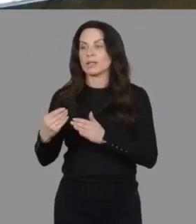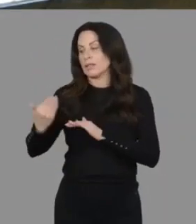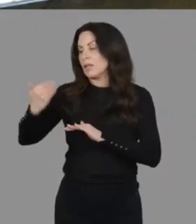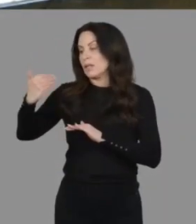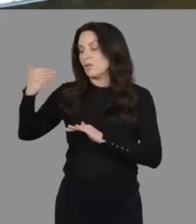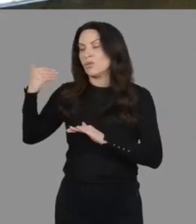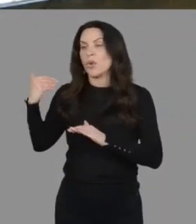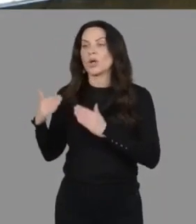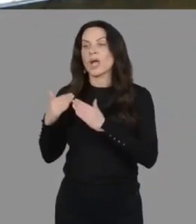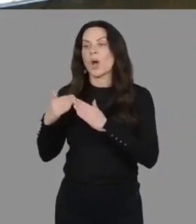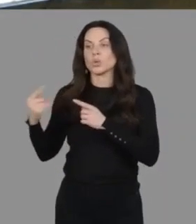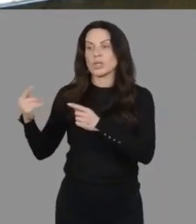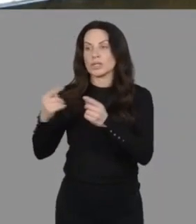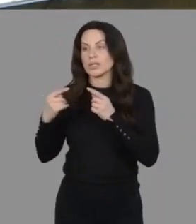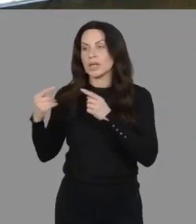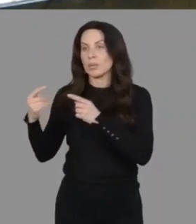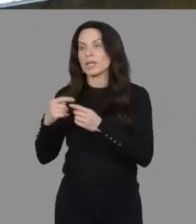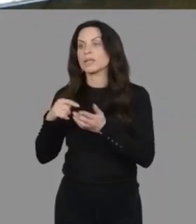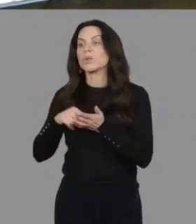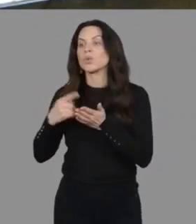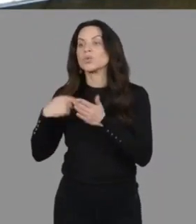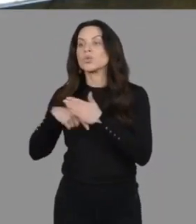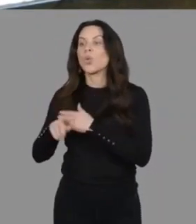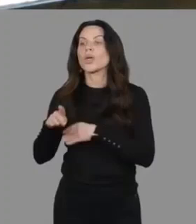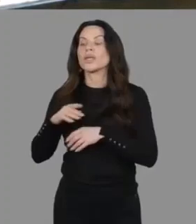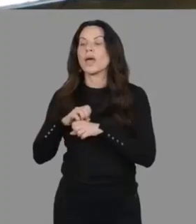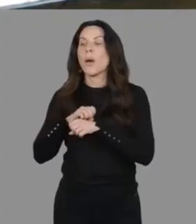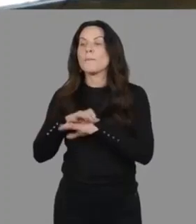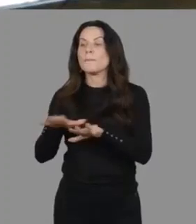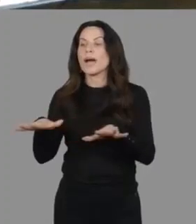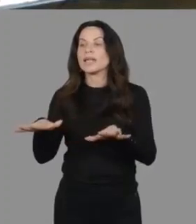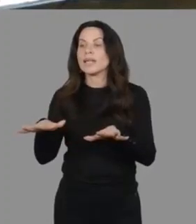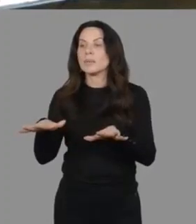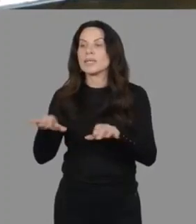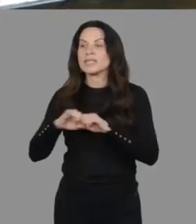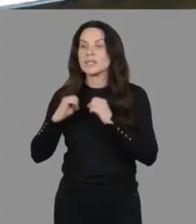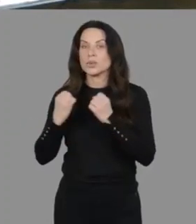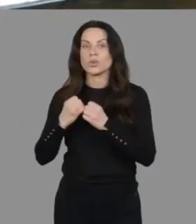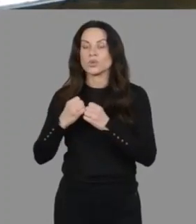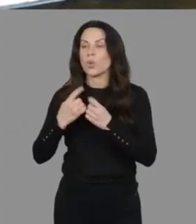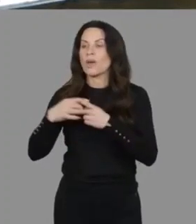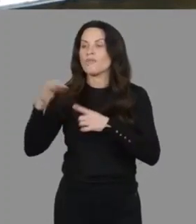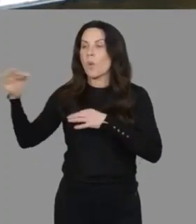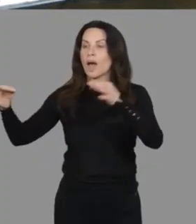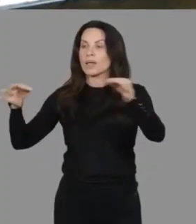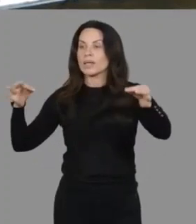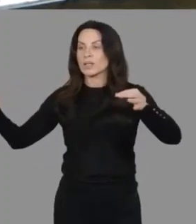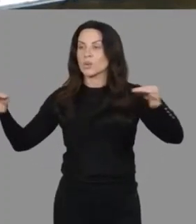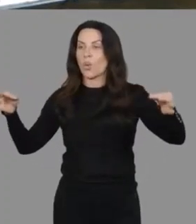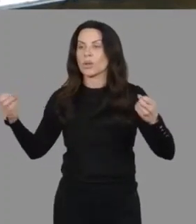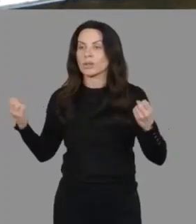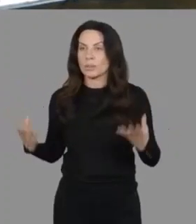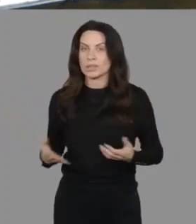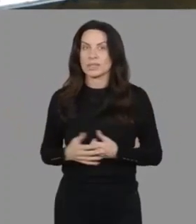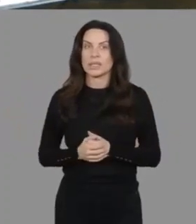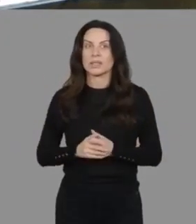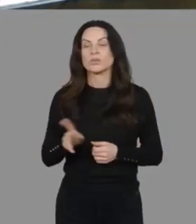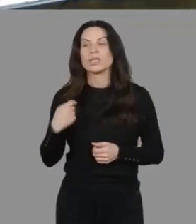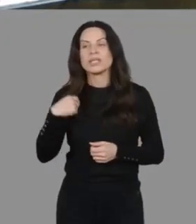hatten, aufgrund der Pandemiesituation an anderen Orten stattfanden. Und ich glaube auch, es ist